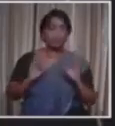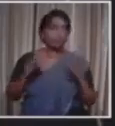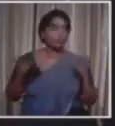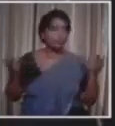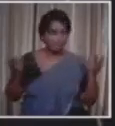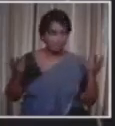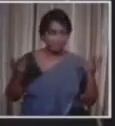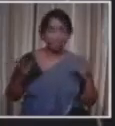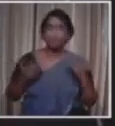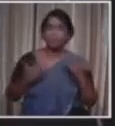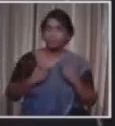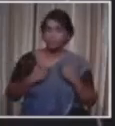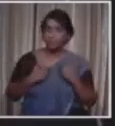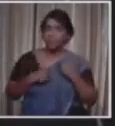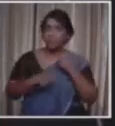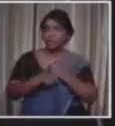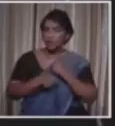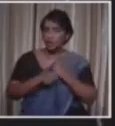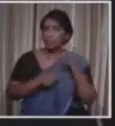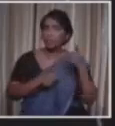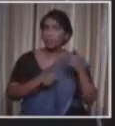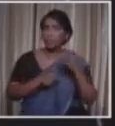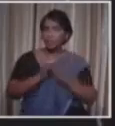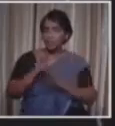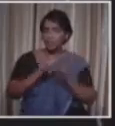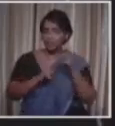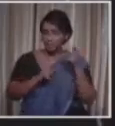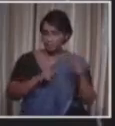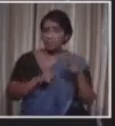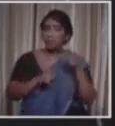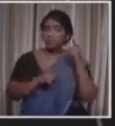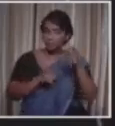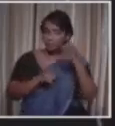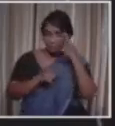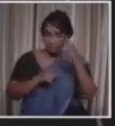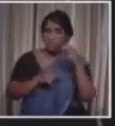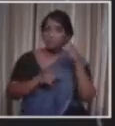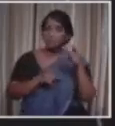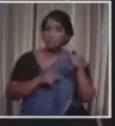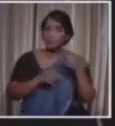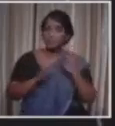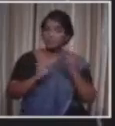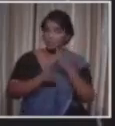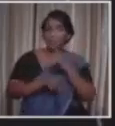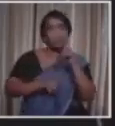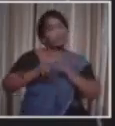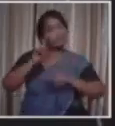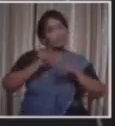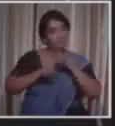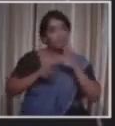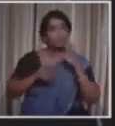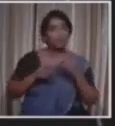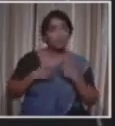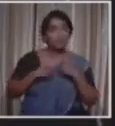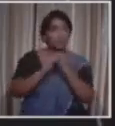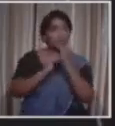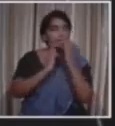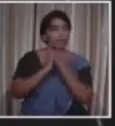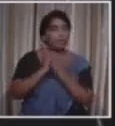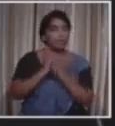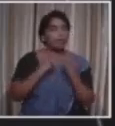නැහැ. අපේ ගාමිණී ලොග්ගේ ඇමතුමත් මෙතන ඉන්නවා. ඔබතුමාට මතක ඇති අපි සාකච්ඡා කරා අපි වැඩපිළිවෙලක්